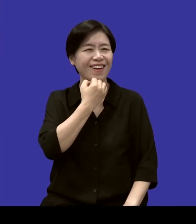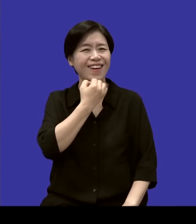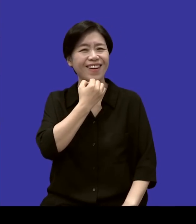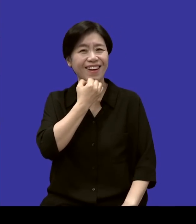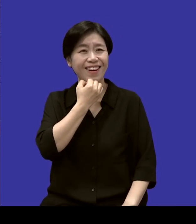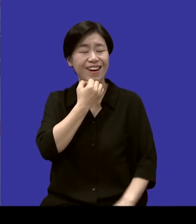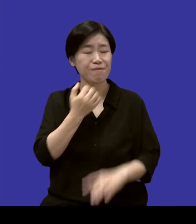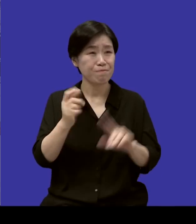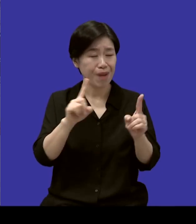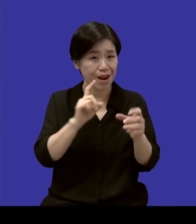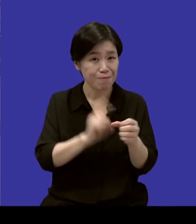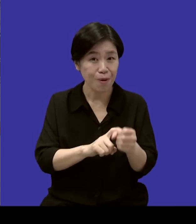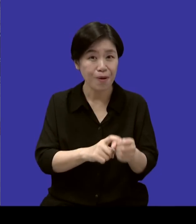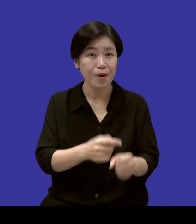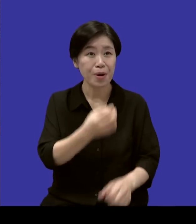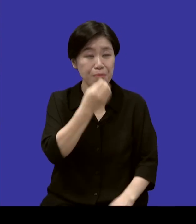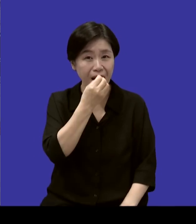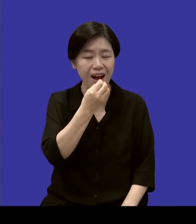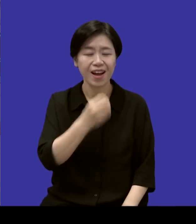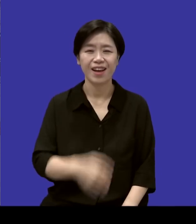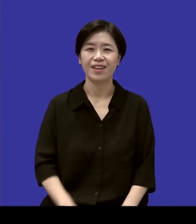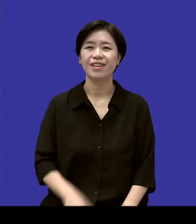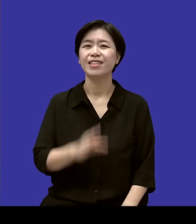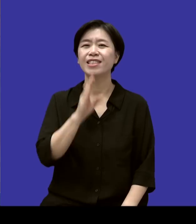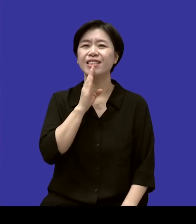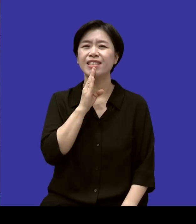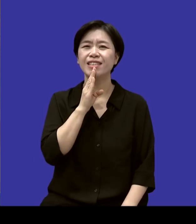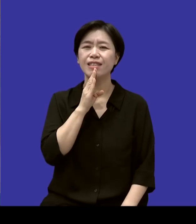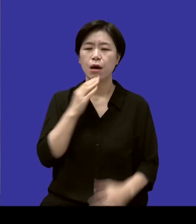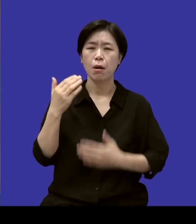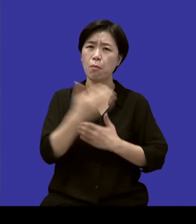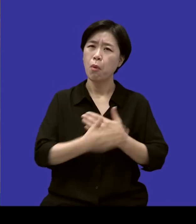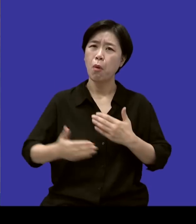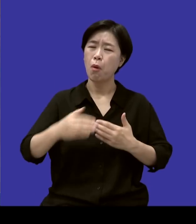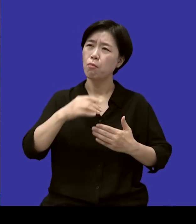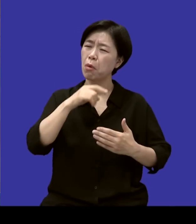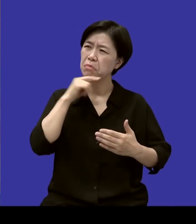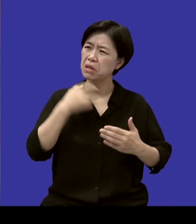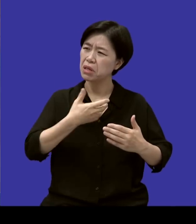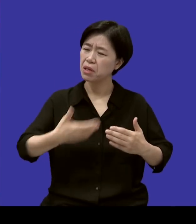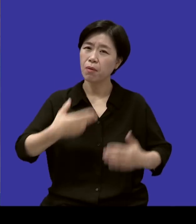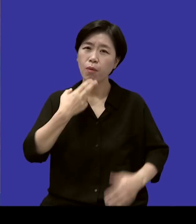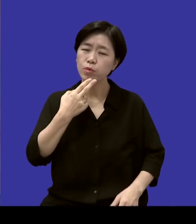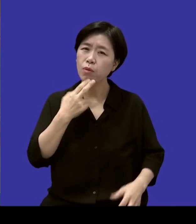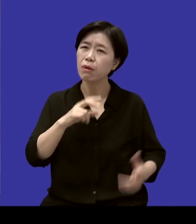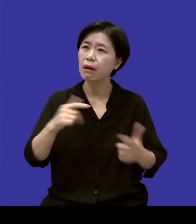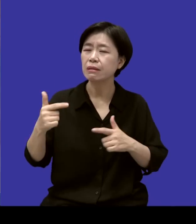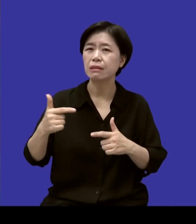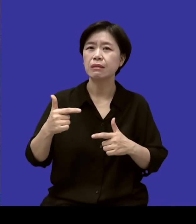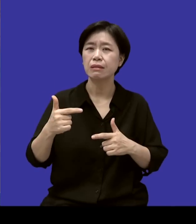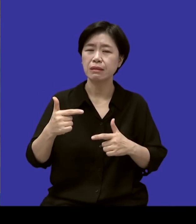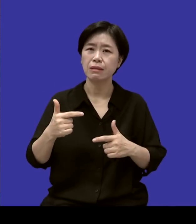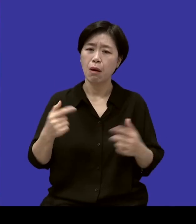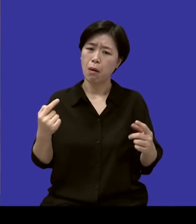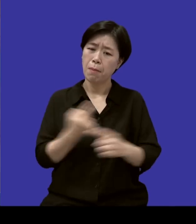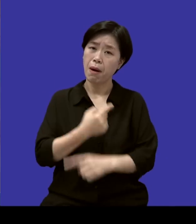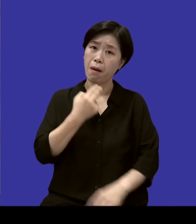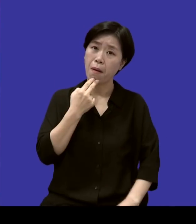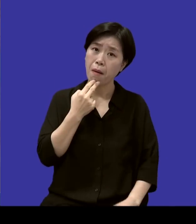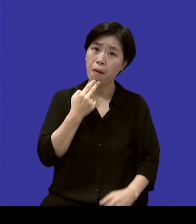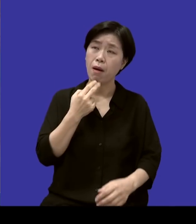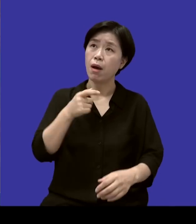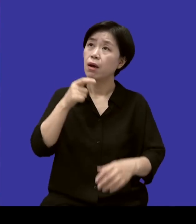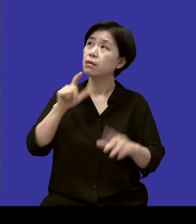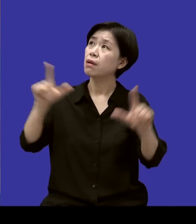살려면 그래서 어혈이 어혈이 있다 그래서 이제 부모님이 날마다 아프니까 그래서 날만 흐리면 아파서